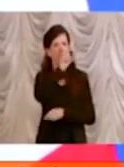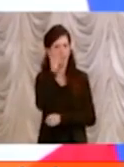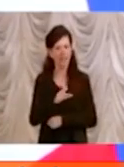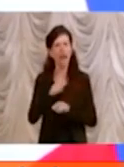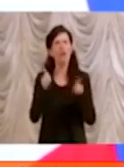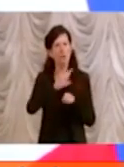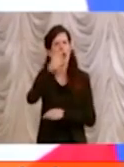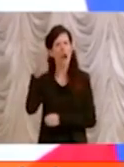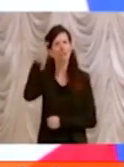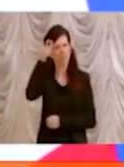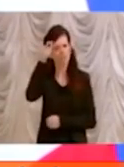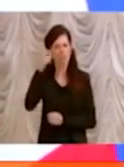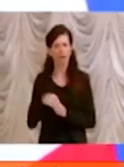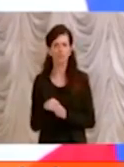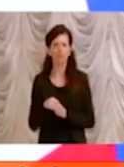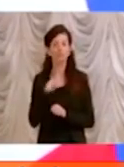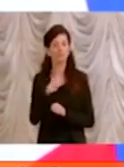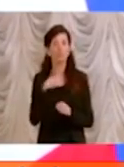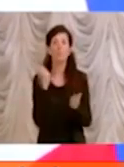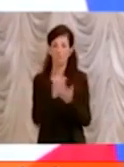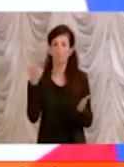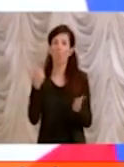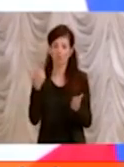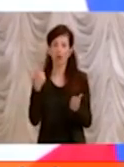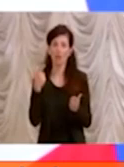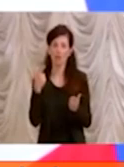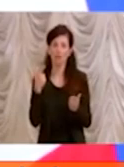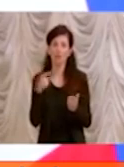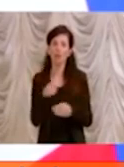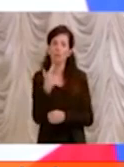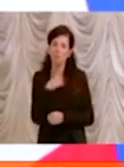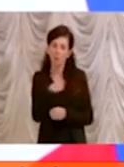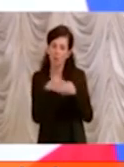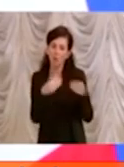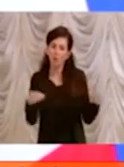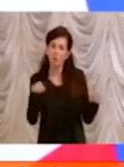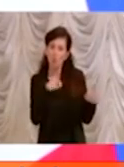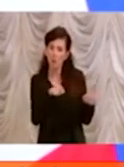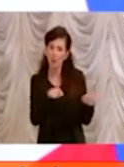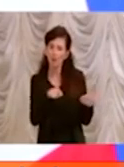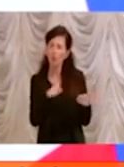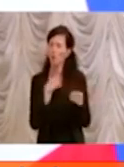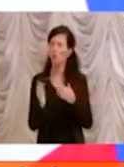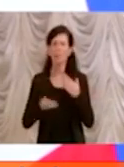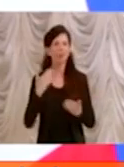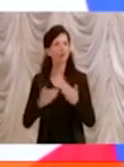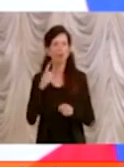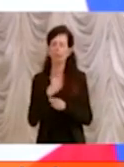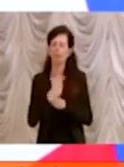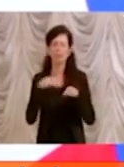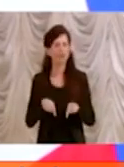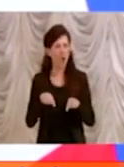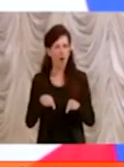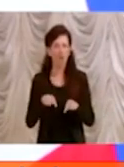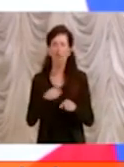una importante perché è passato anche il principio che è uno strumento urgente, è uno strumento assolutamente